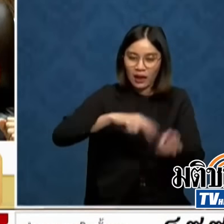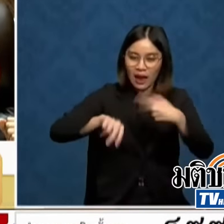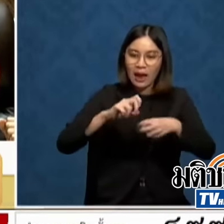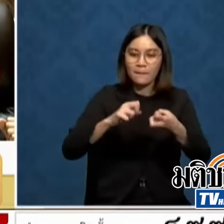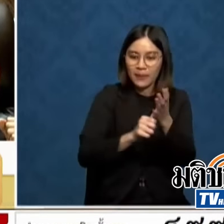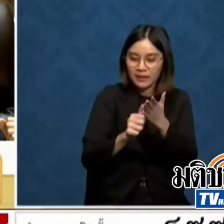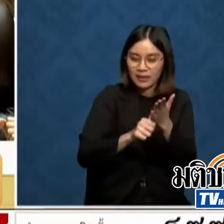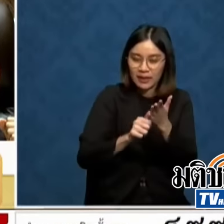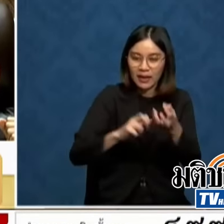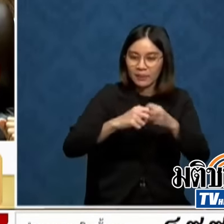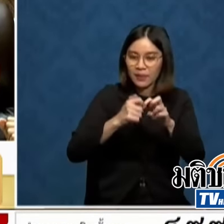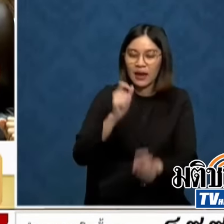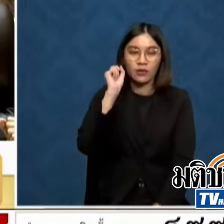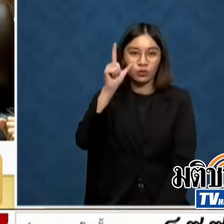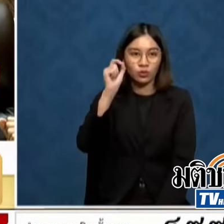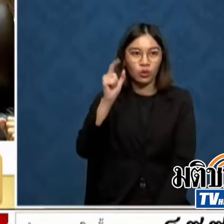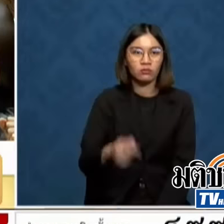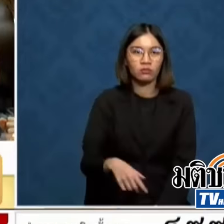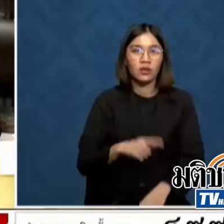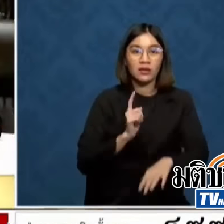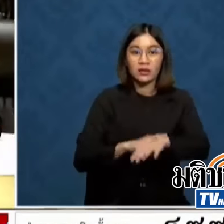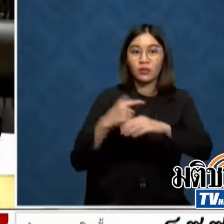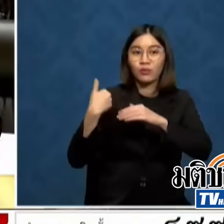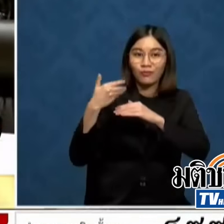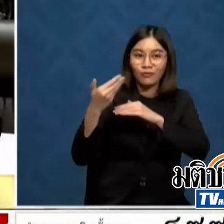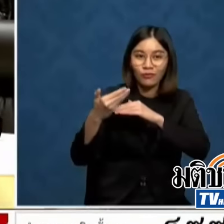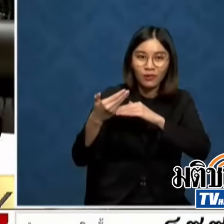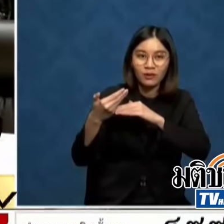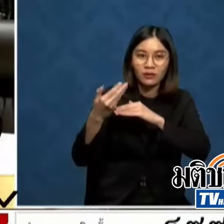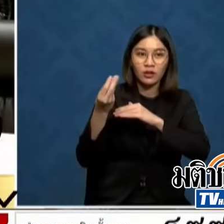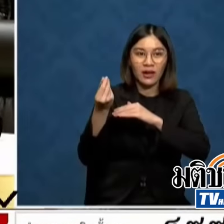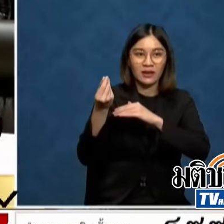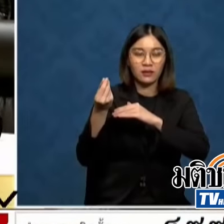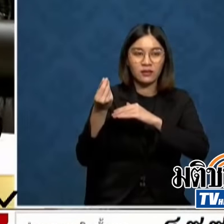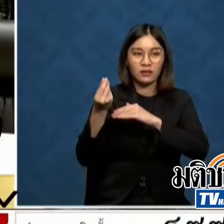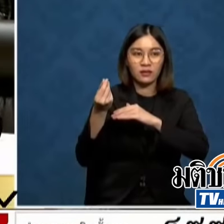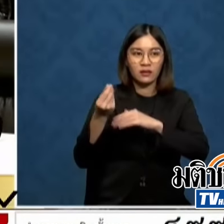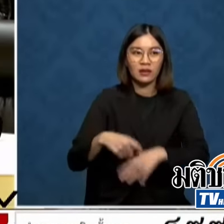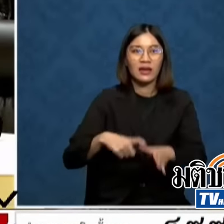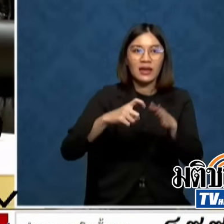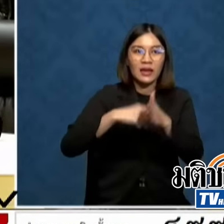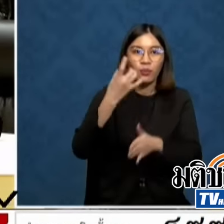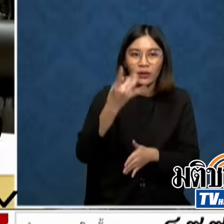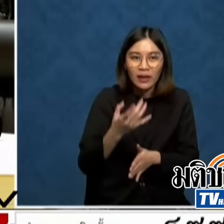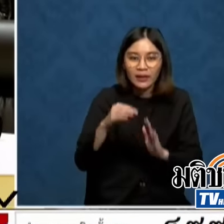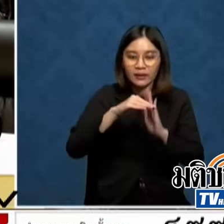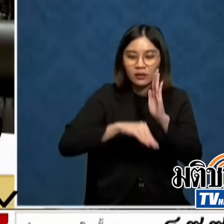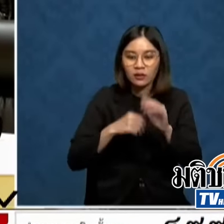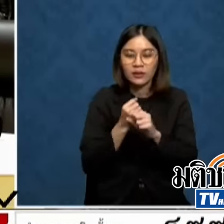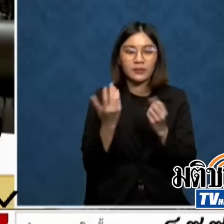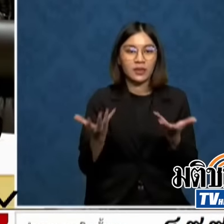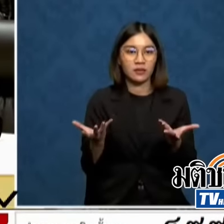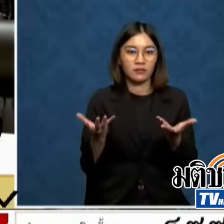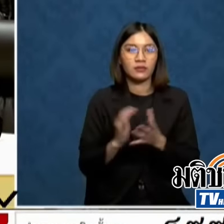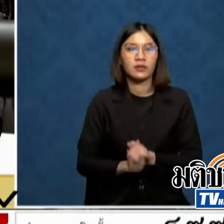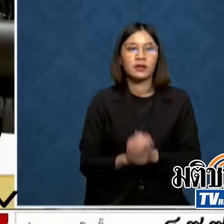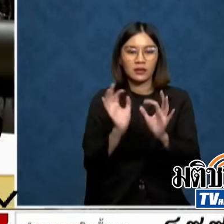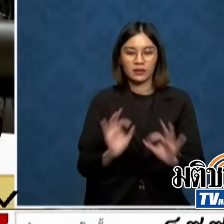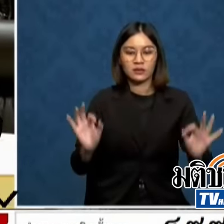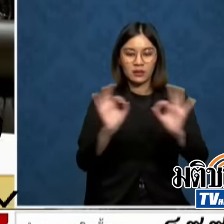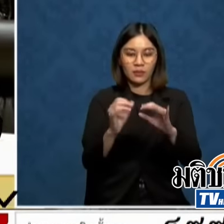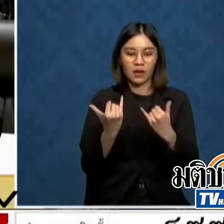แก้ปัญหาให้เร็วนี่ผ่านมากี่วันแล้วครับมาถึงวันนี้ต้นตอสาเหตุท่านดำเนินการยังไงเพราะฉะ